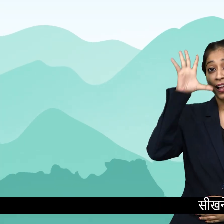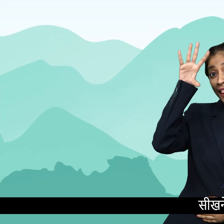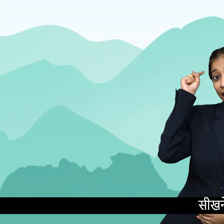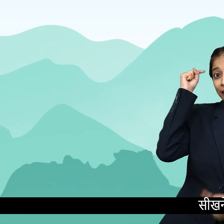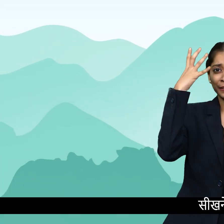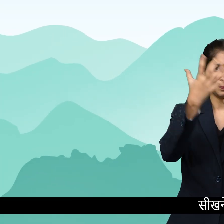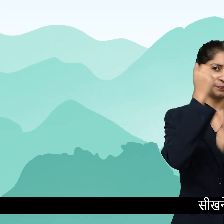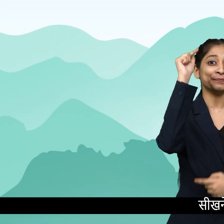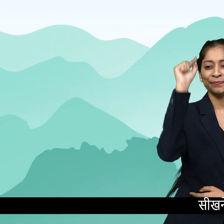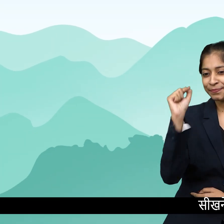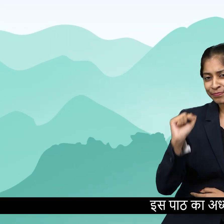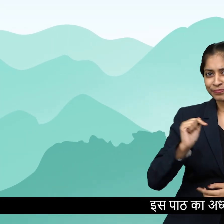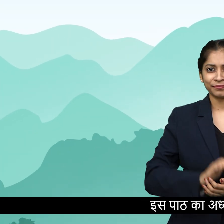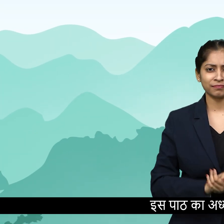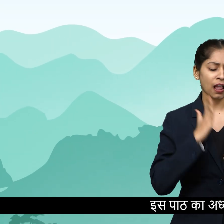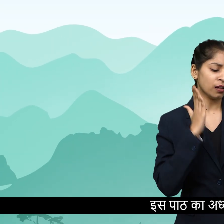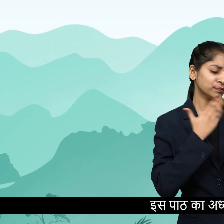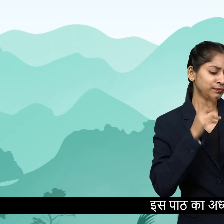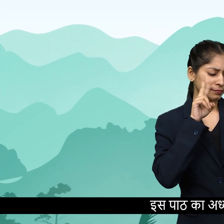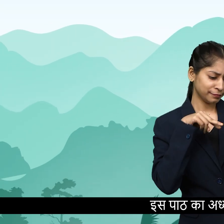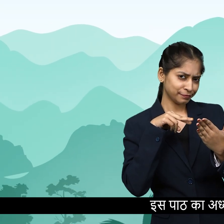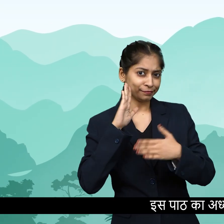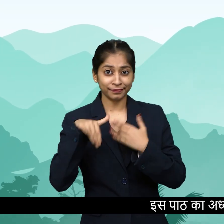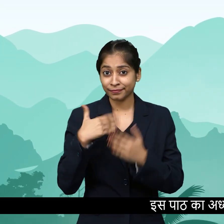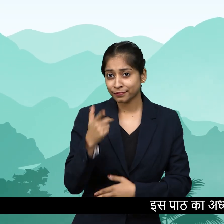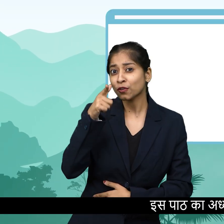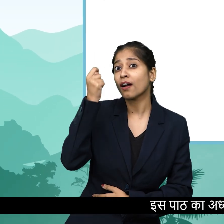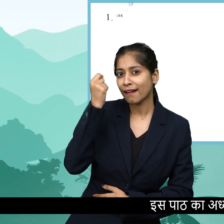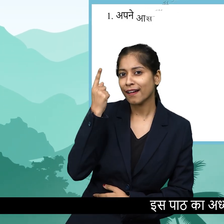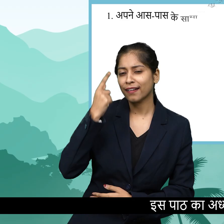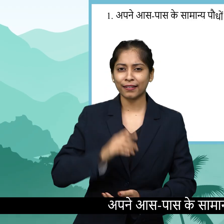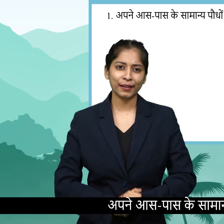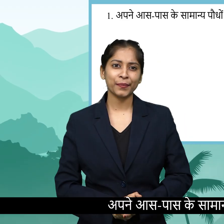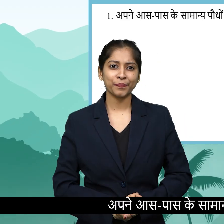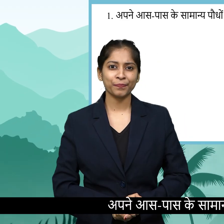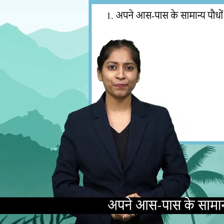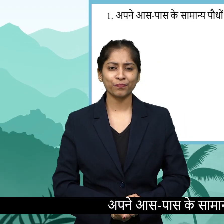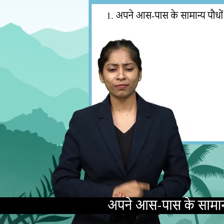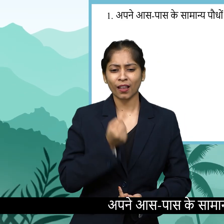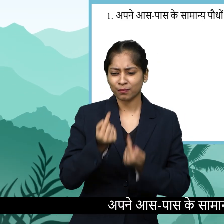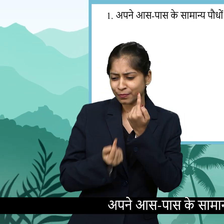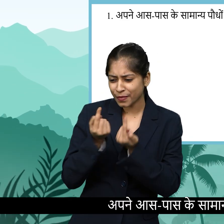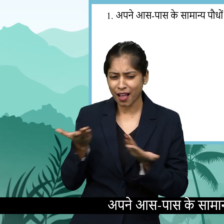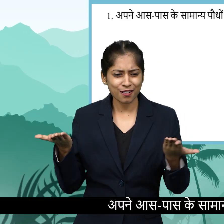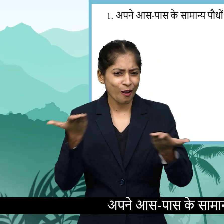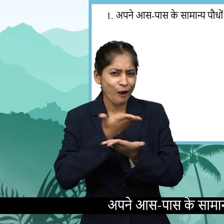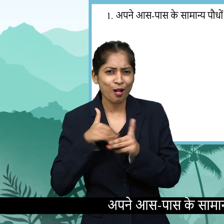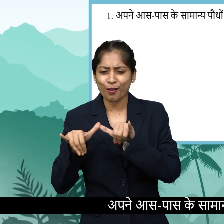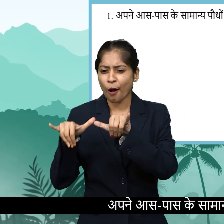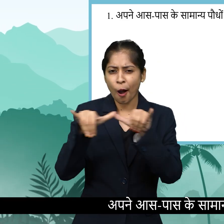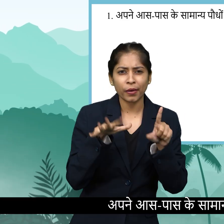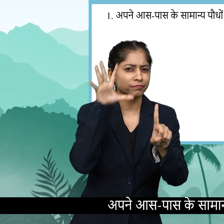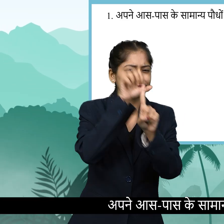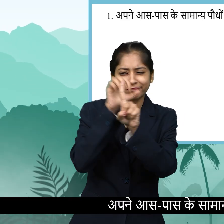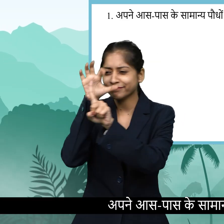सीखने का परिणाम: इस पाठ का अध्ययन करने के बाद आप अपने आसपास के सामान्य पौधों की पहचान